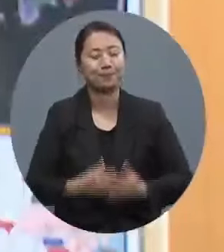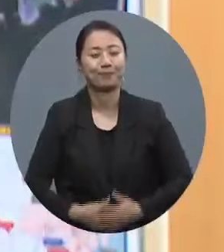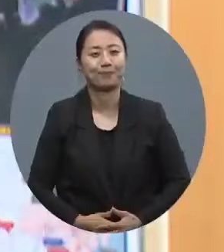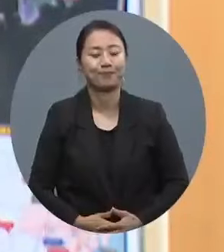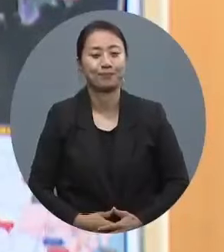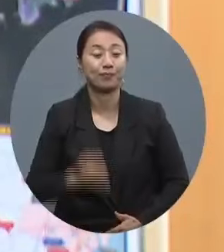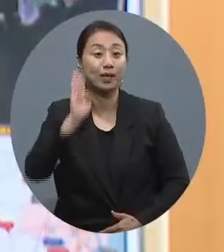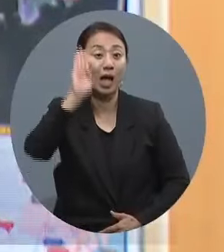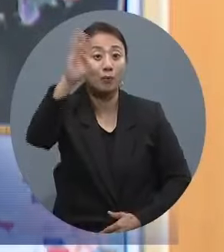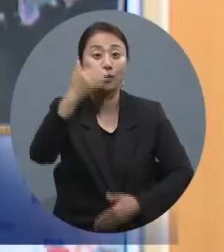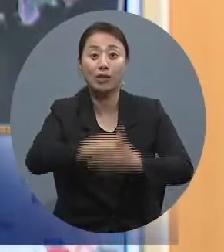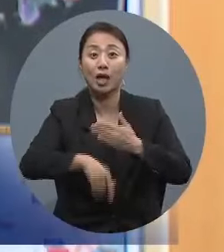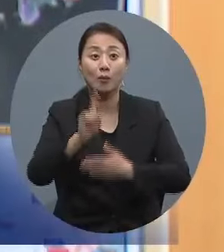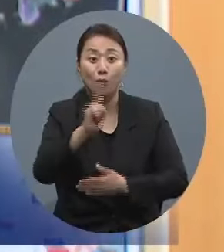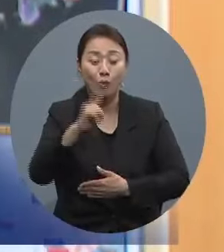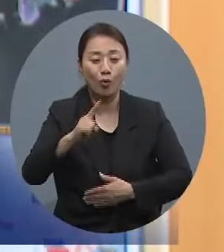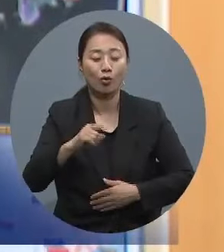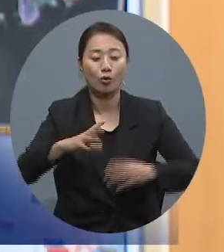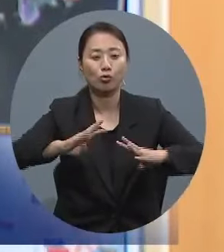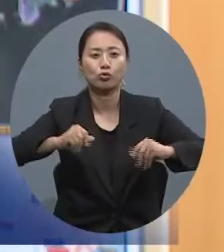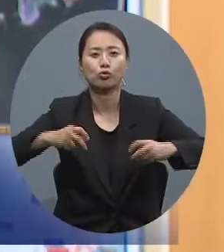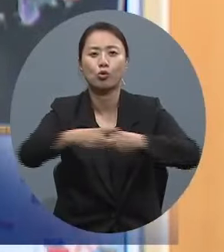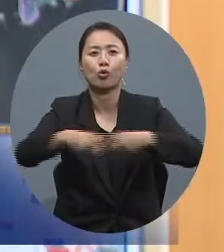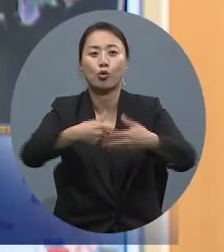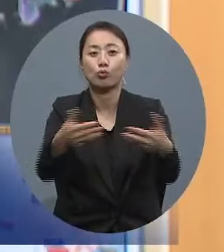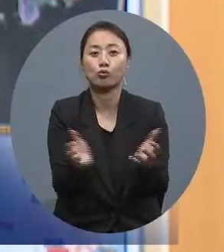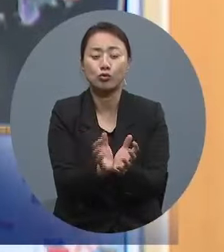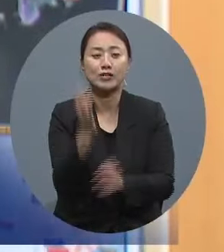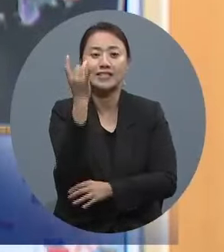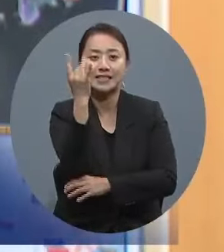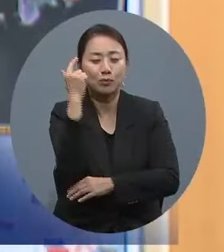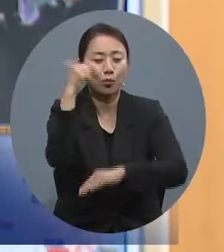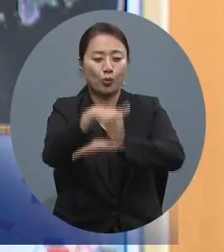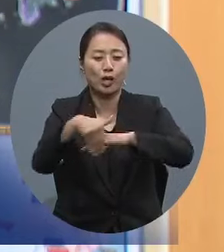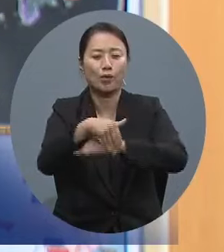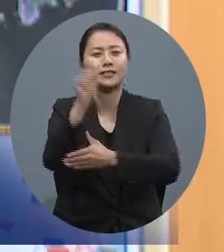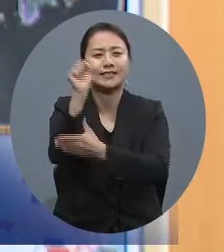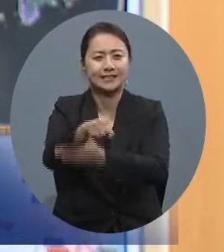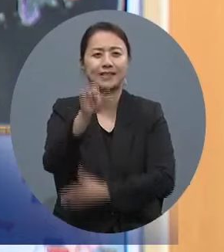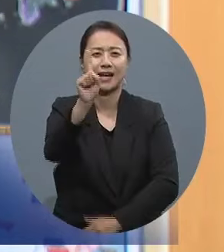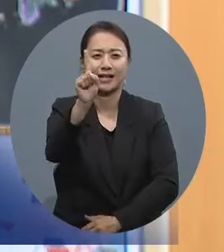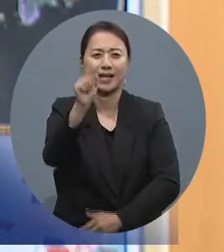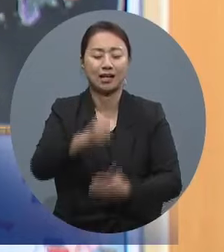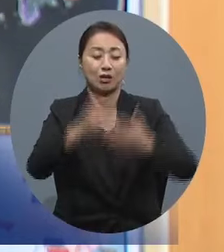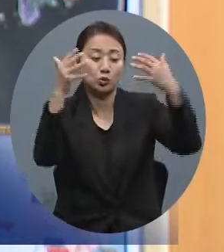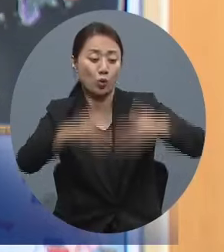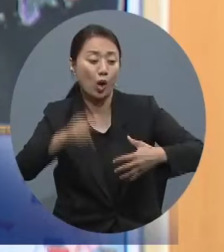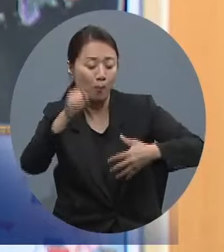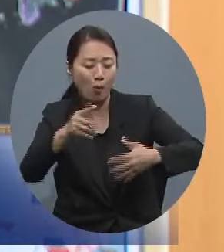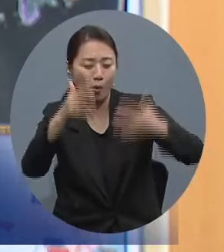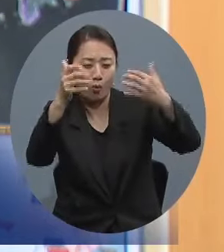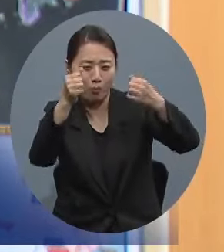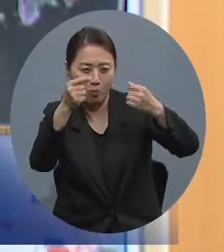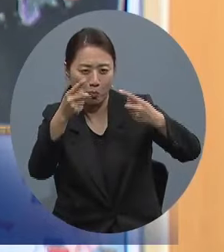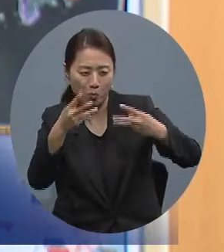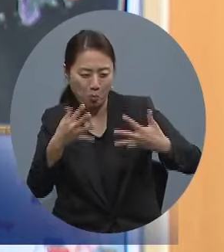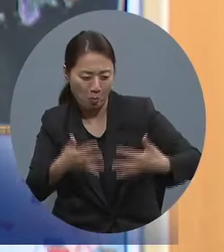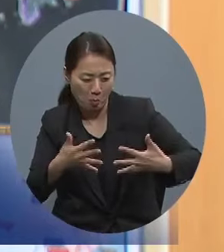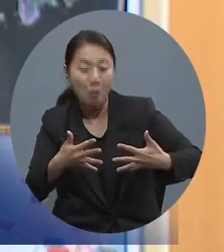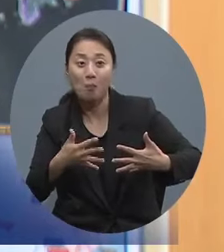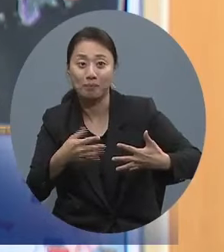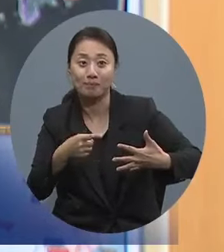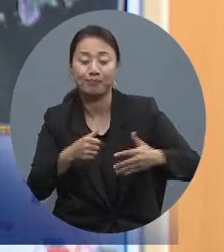승인인원 것은 국토교통부의 기본 계획 성인인데이를 위한 조건 중 하나인 타당성 평가라는 고개를